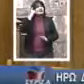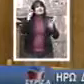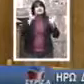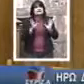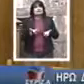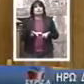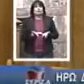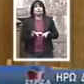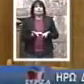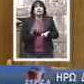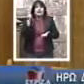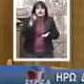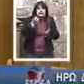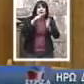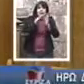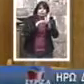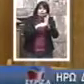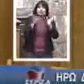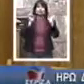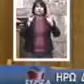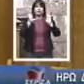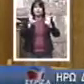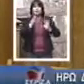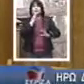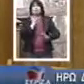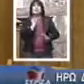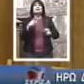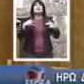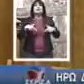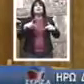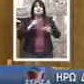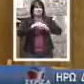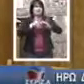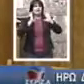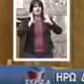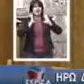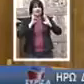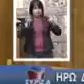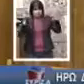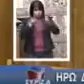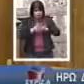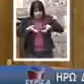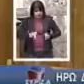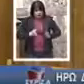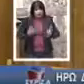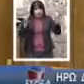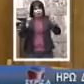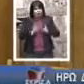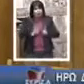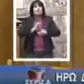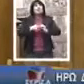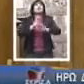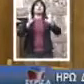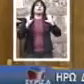κριτήριο κοινωνικό. Η κυβέρνηση, με ψημυρί για το δημογραφικό, παράλληλα επικαλείται τη γύρανση του πληθυσμού για τα μέτρα